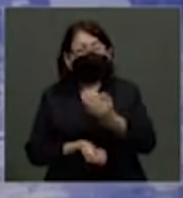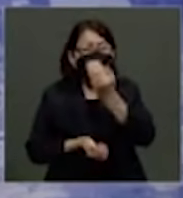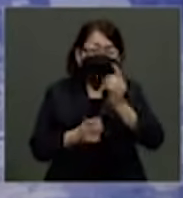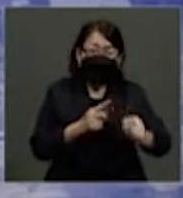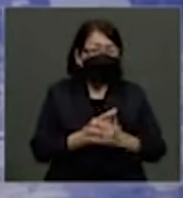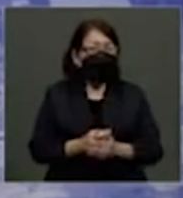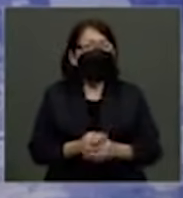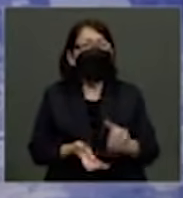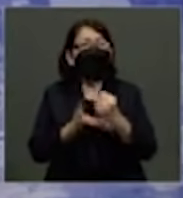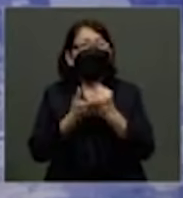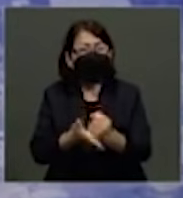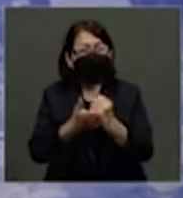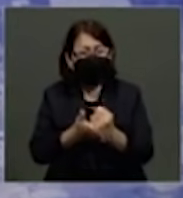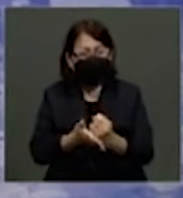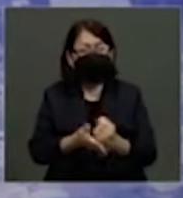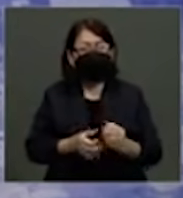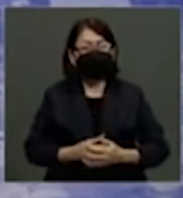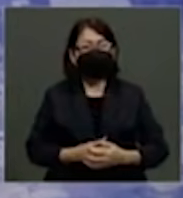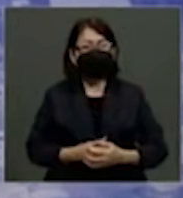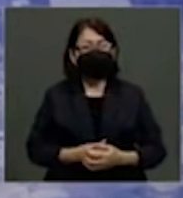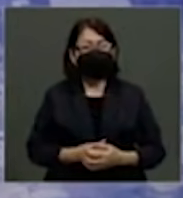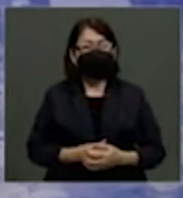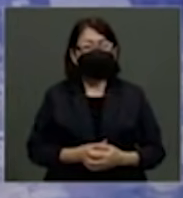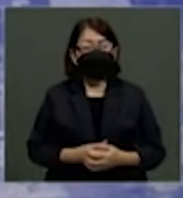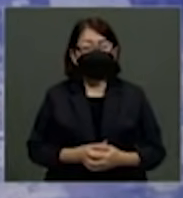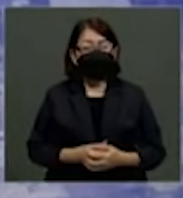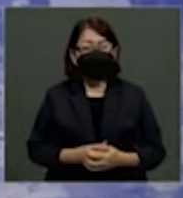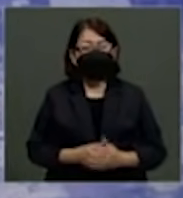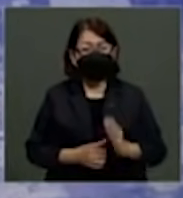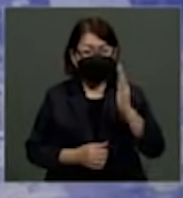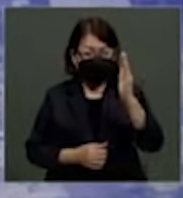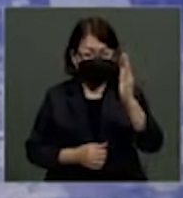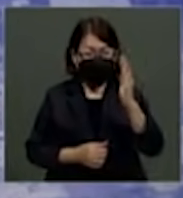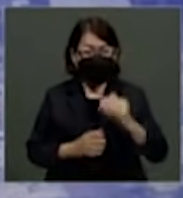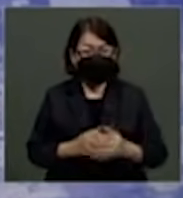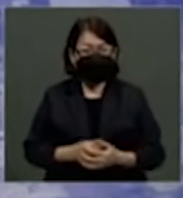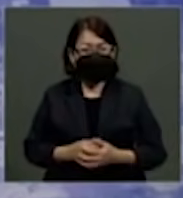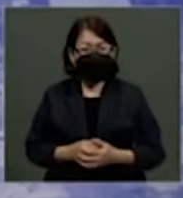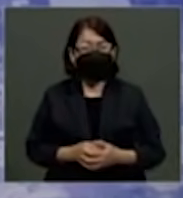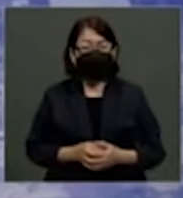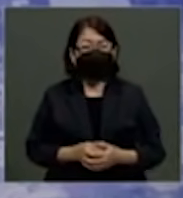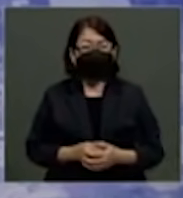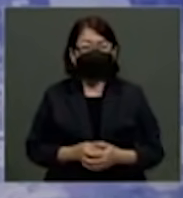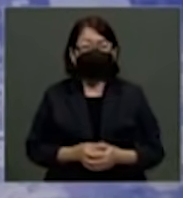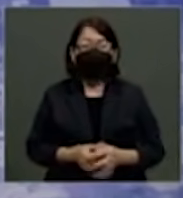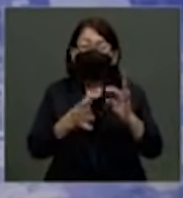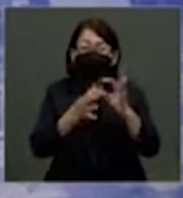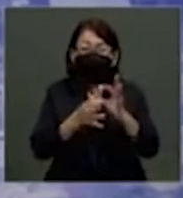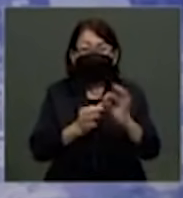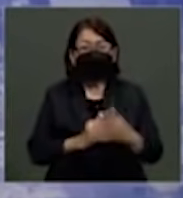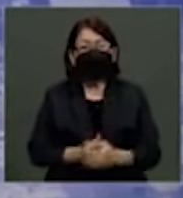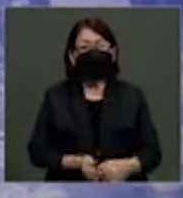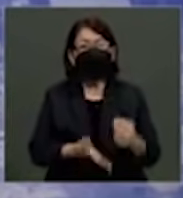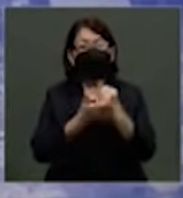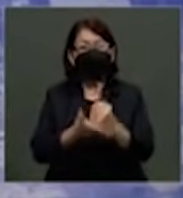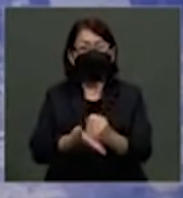ในโรงพยาบาลได้อย่างรวดเร็วเพราะฉะนั้นการอยู่โฮมควอรันทีนหรือคอมมูนิตี้โฮมไอโซเลชันหรือคอมมูนิตี้ไอโซเลชันจะช่วยแก้ตรงนี้ด้